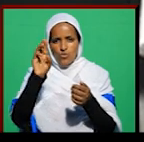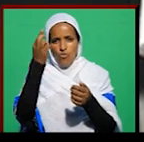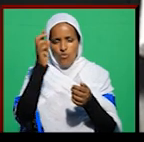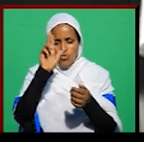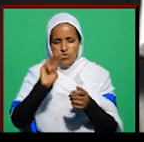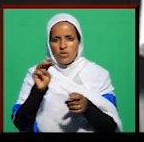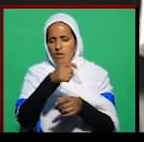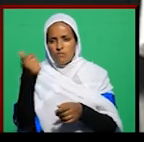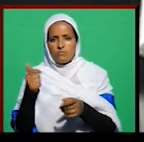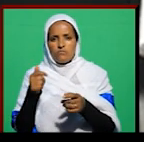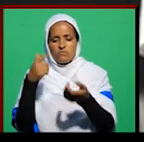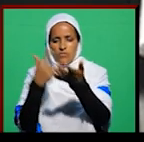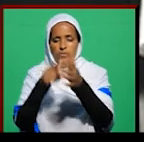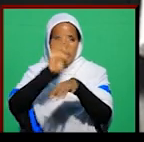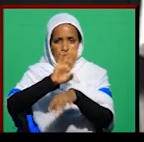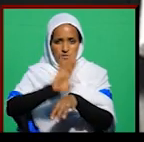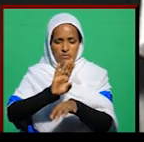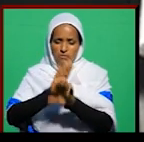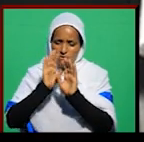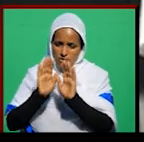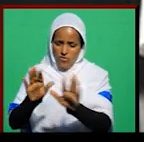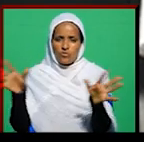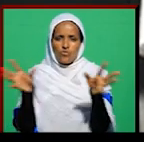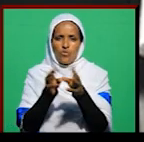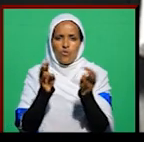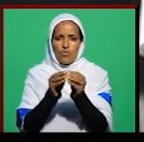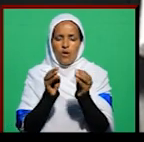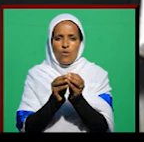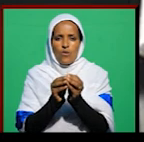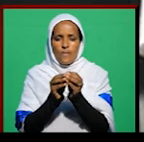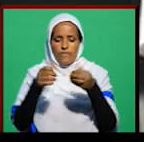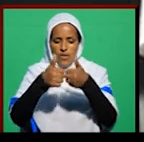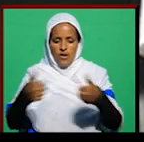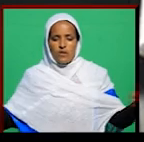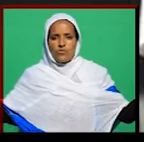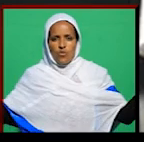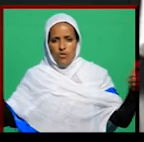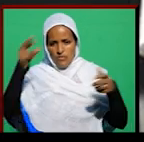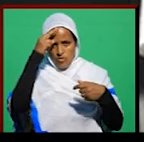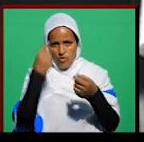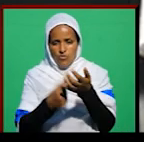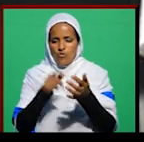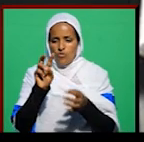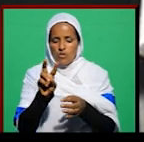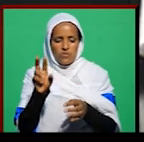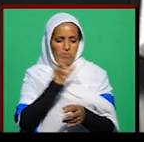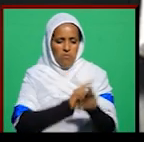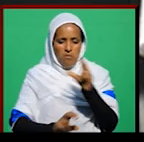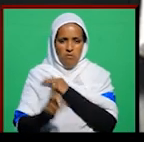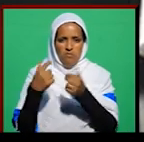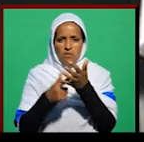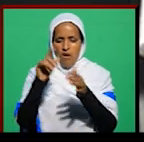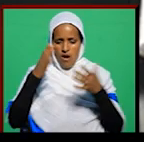ሊቀ ጳጳስ እና ሌሎቹ የአምስት አኃት አብያተ ክርስቲያናት ራሳቸውን ከጉባኤው አግለዋል። ምክንያቱም ሁለት ባሕርይ